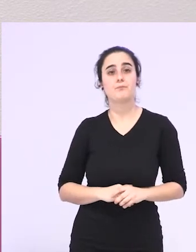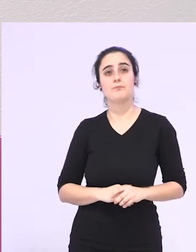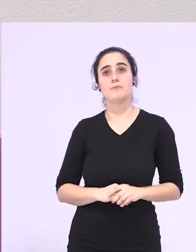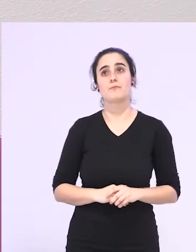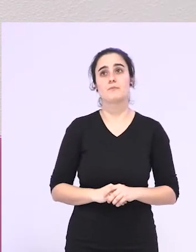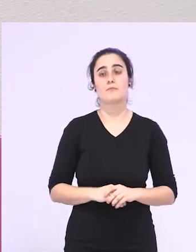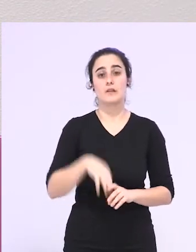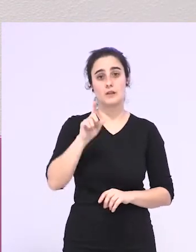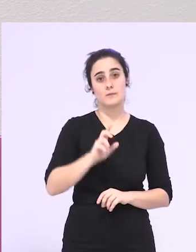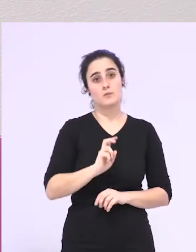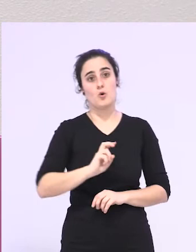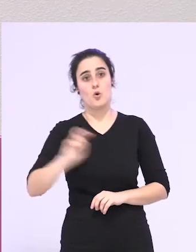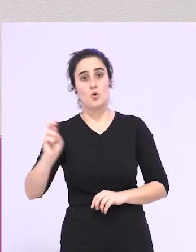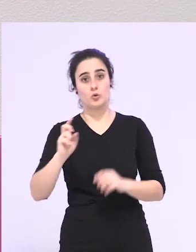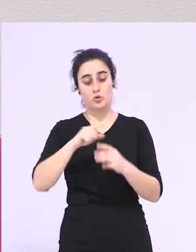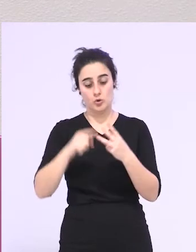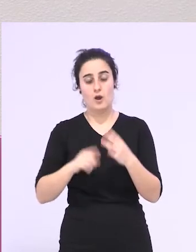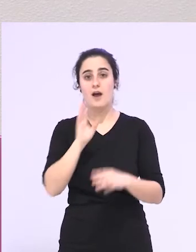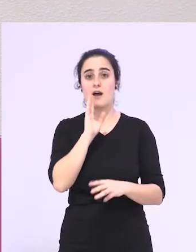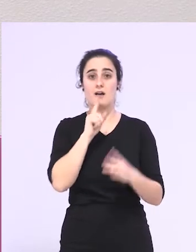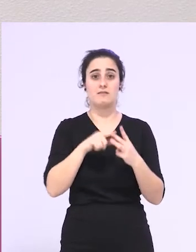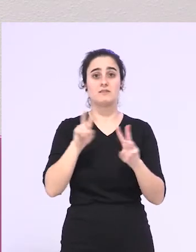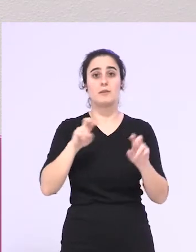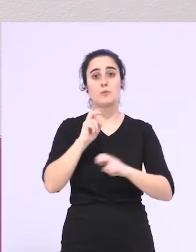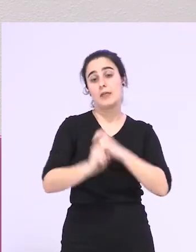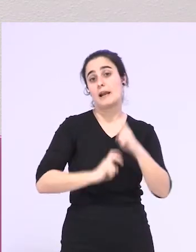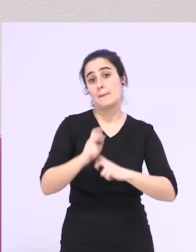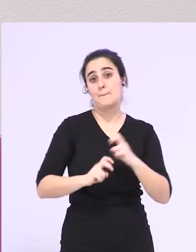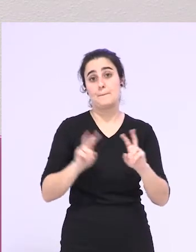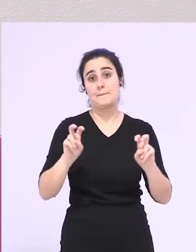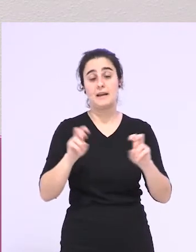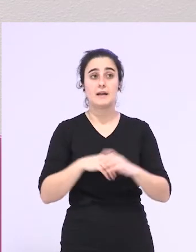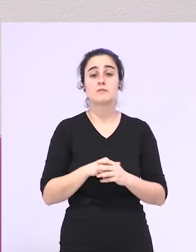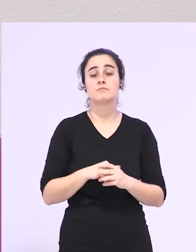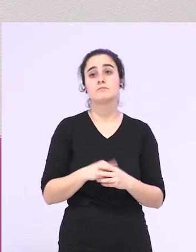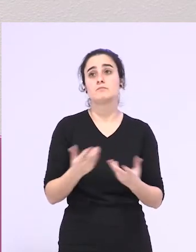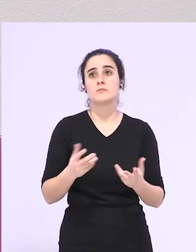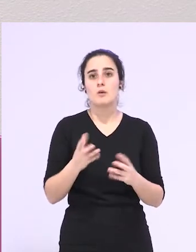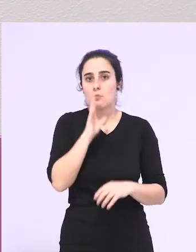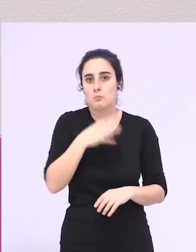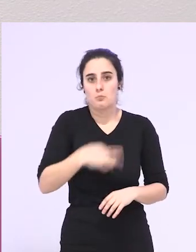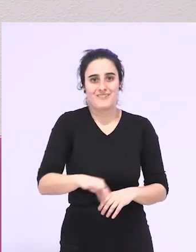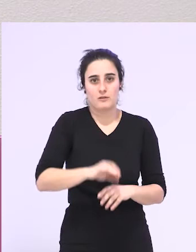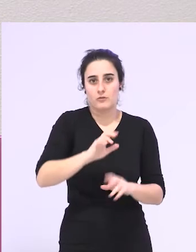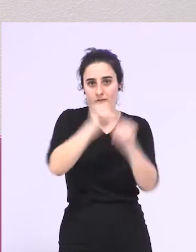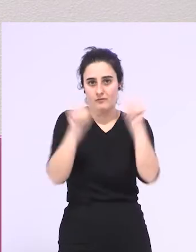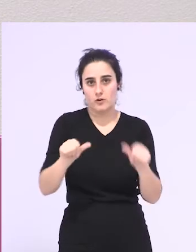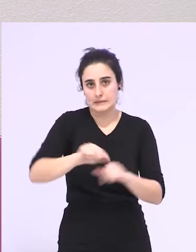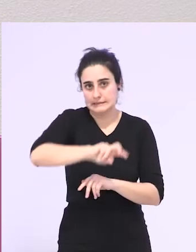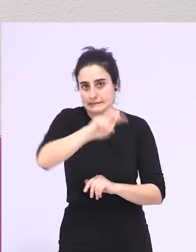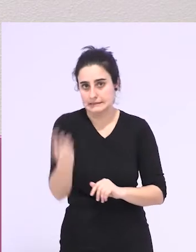egongo lirateke beste bi hanka horiek, ez? Erreparazioa izan daitekela modu askotakoa,